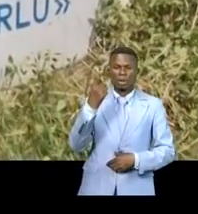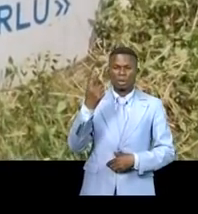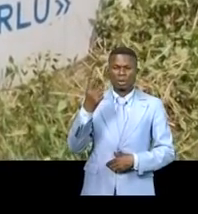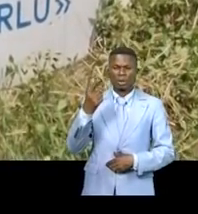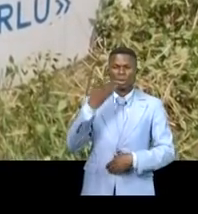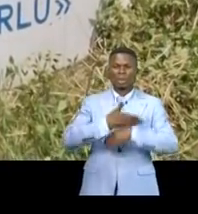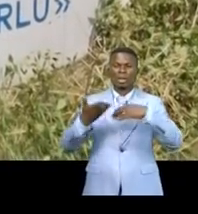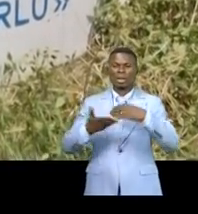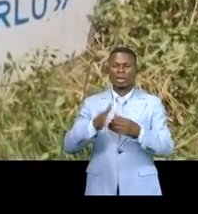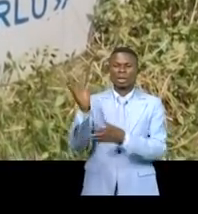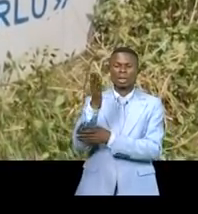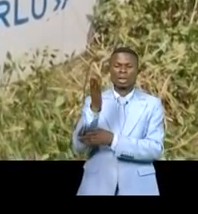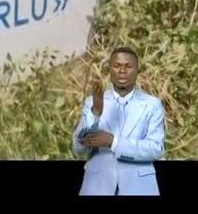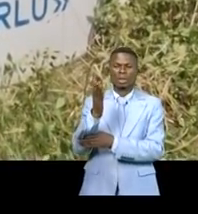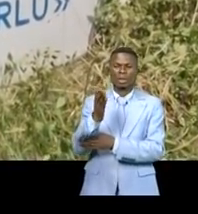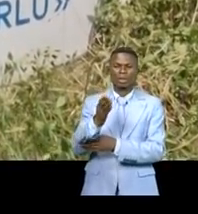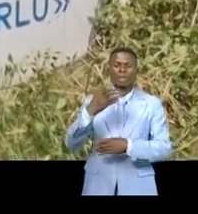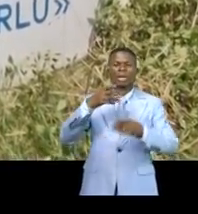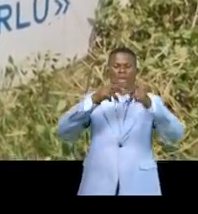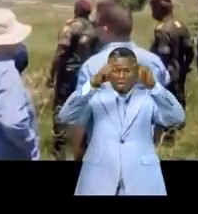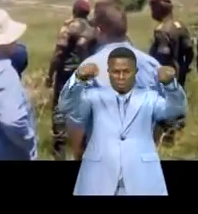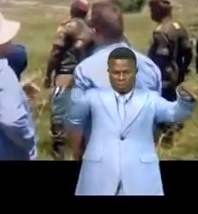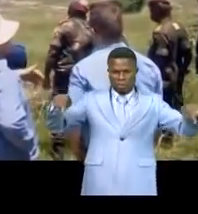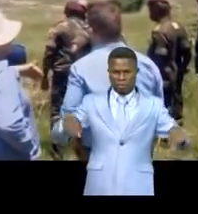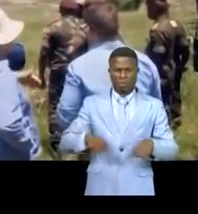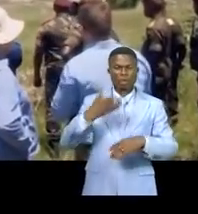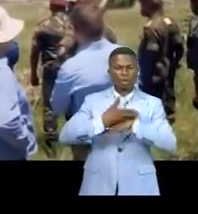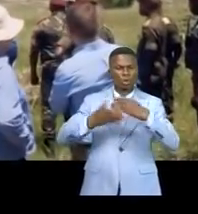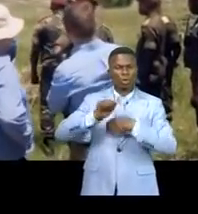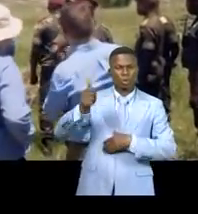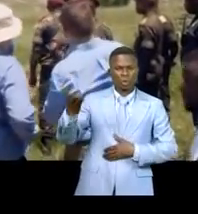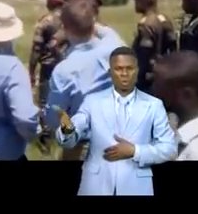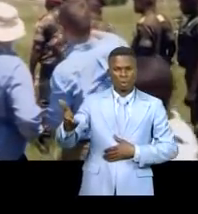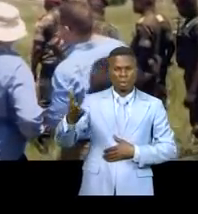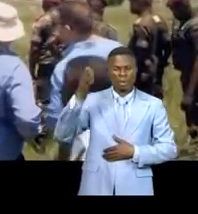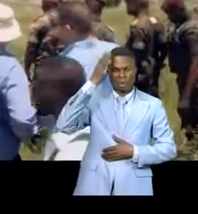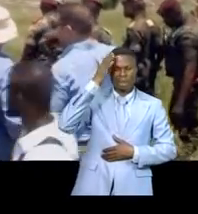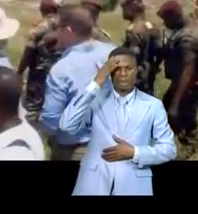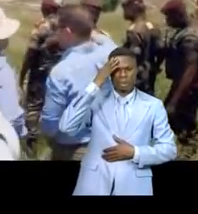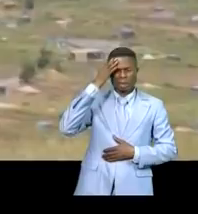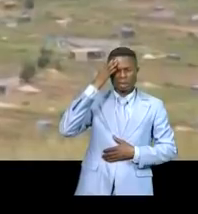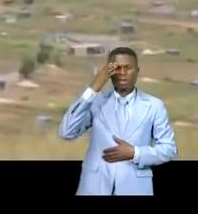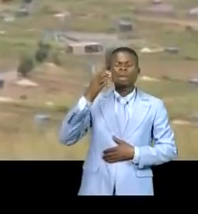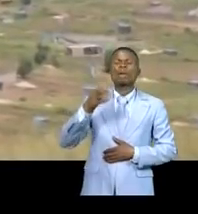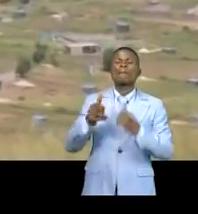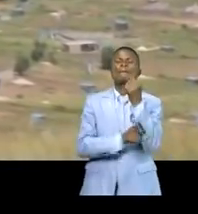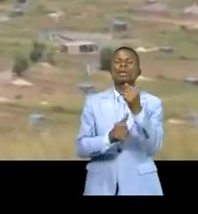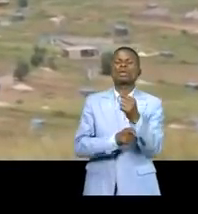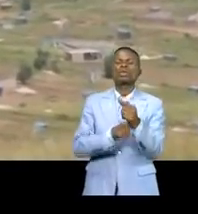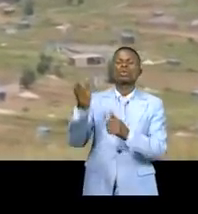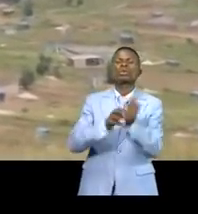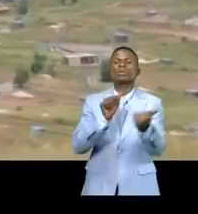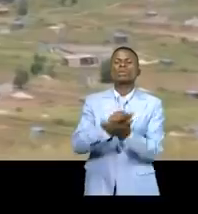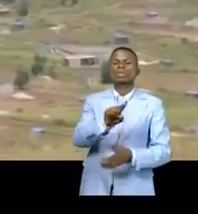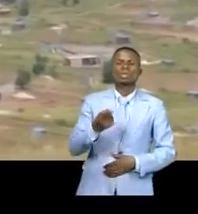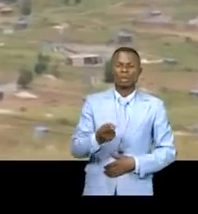des barbelés pour créer sa propre concession dans ces sites. À la question de savoir qui sont exactement les spoliateurs,